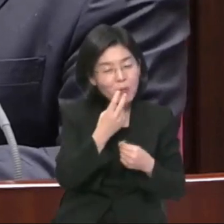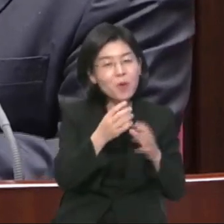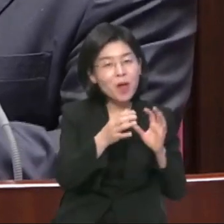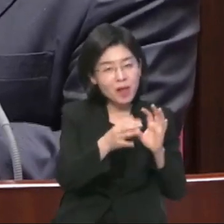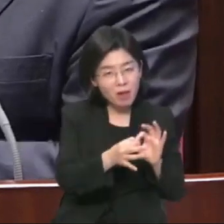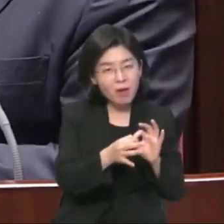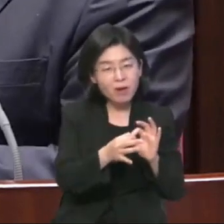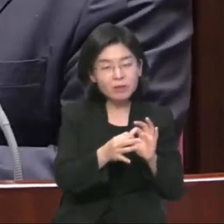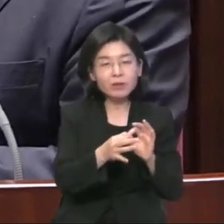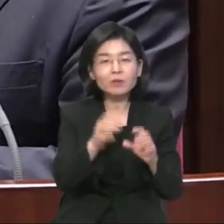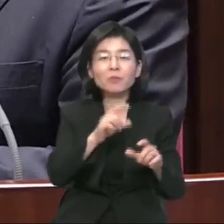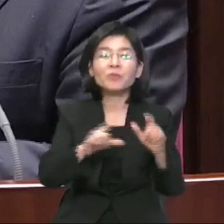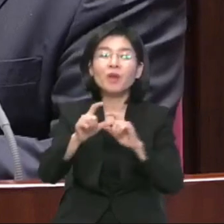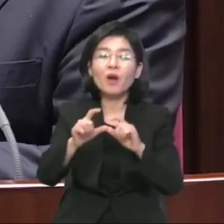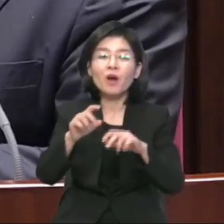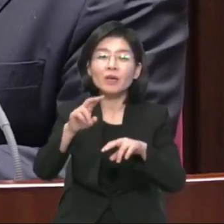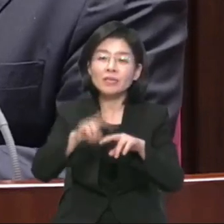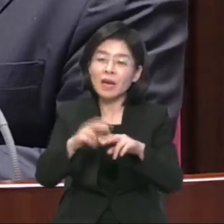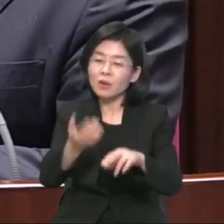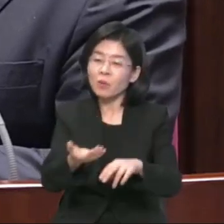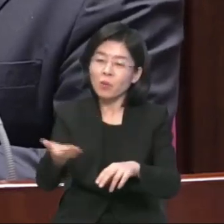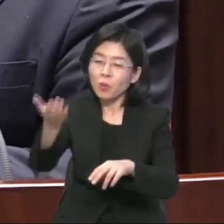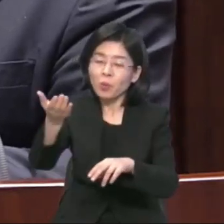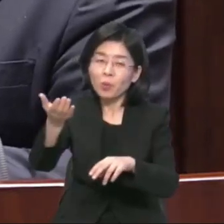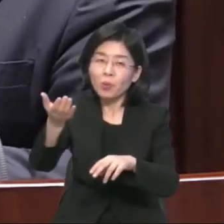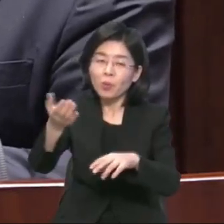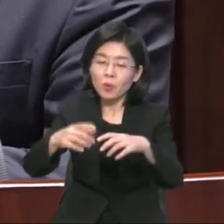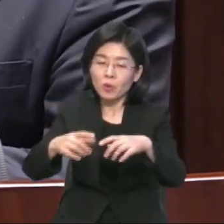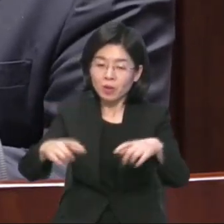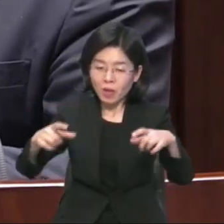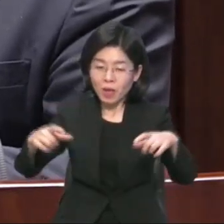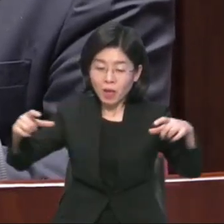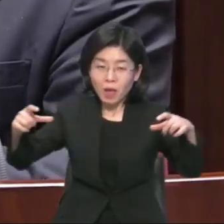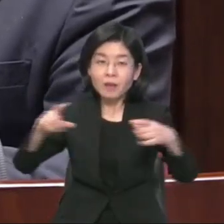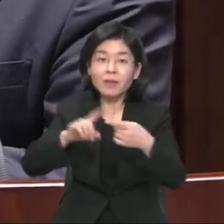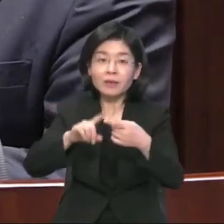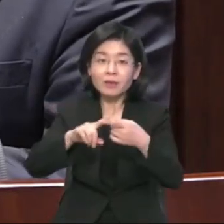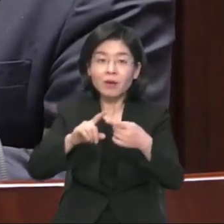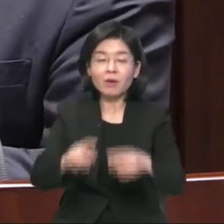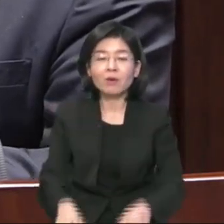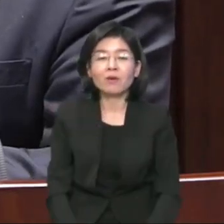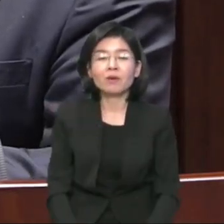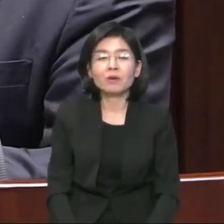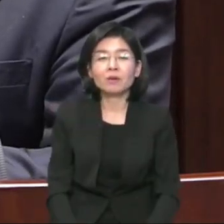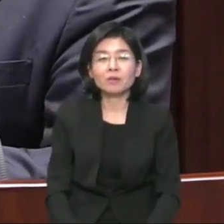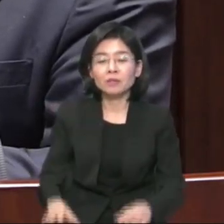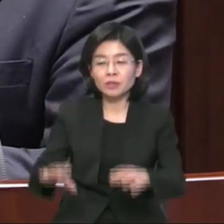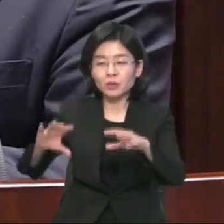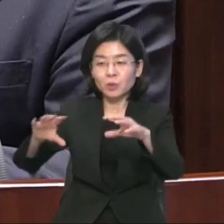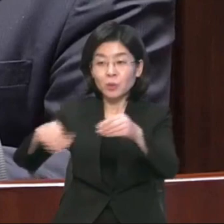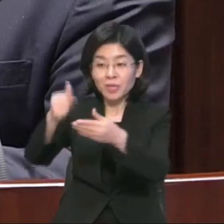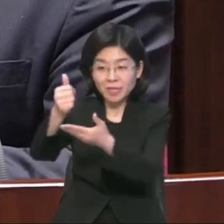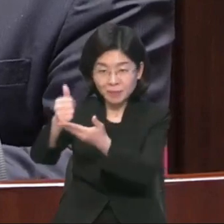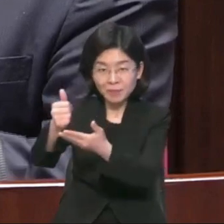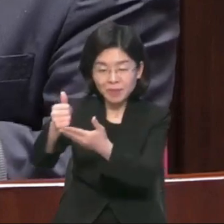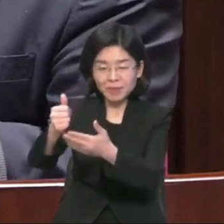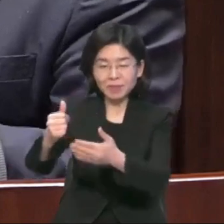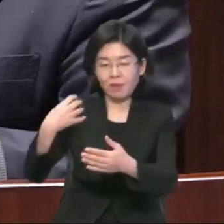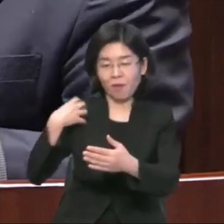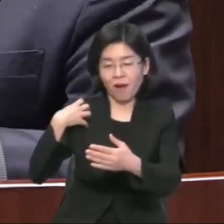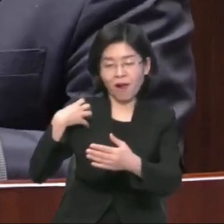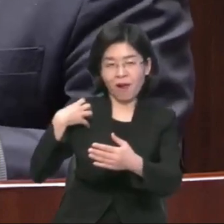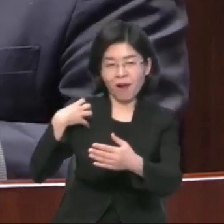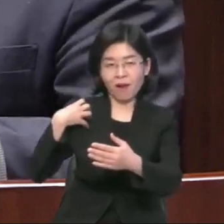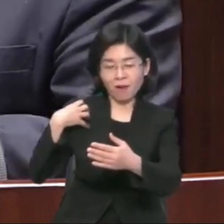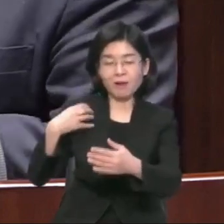또 이렇게 그 확대하는 이런 것보다는 전반적으로 인간 안보에 대해서 총리님이 컨트롤 타워를 역할을